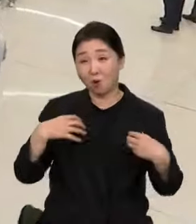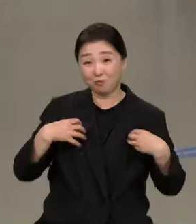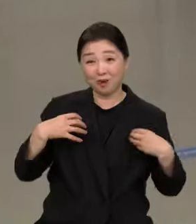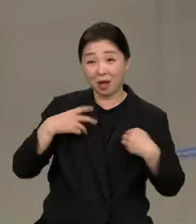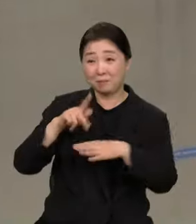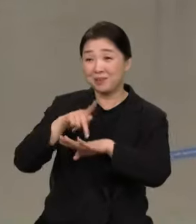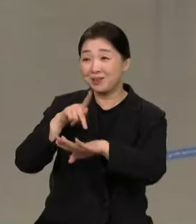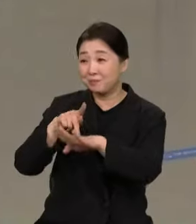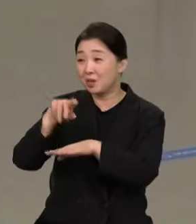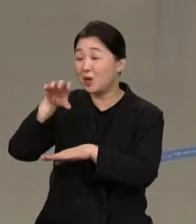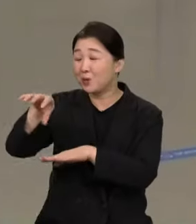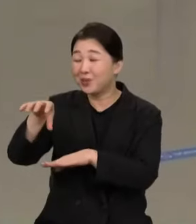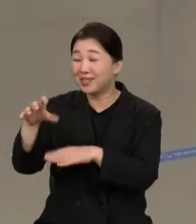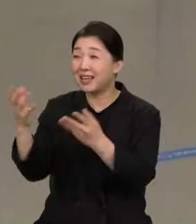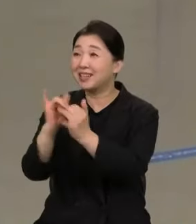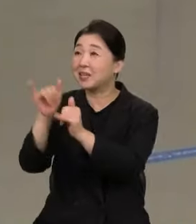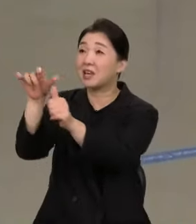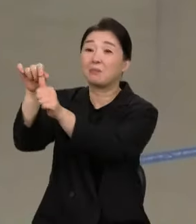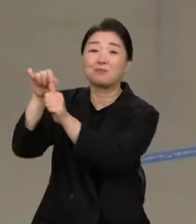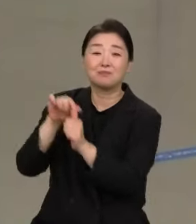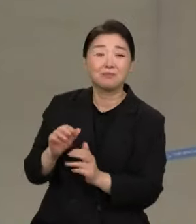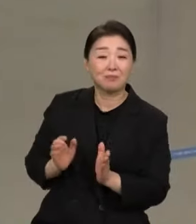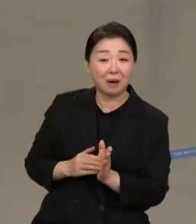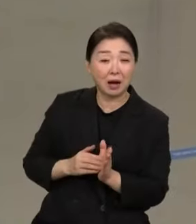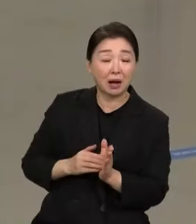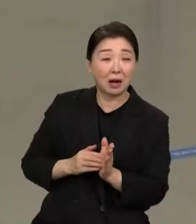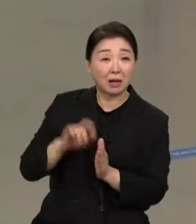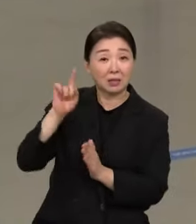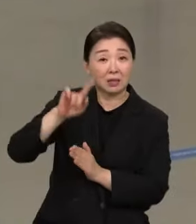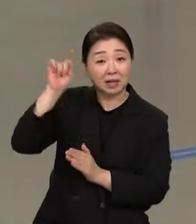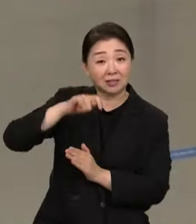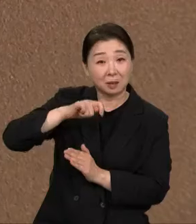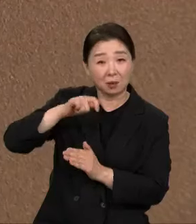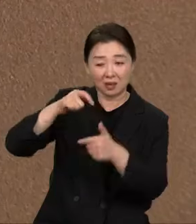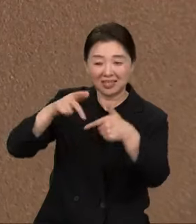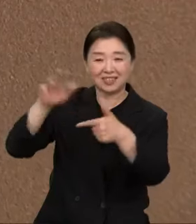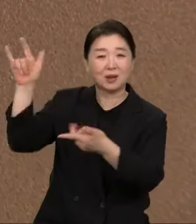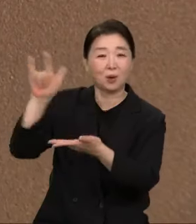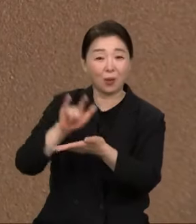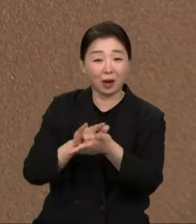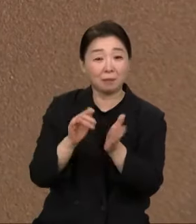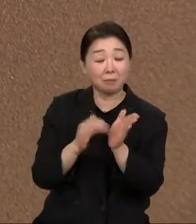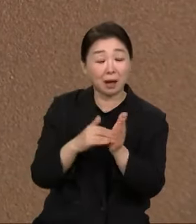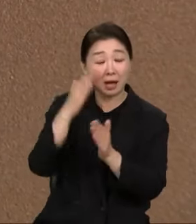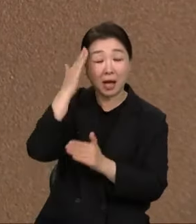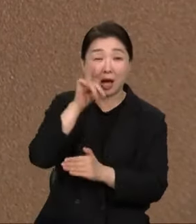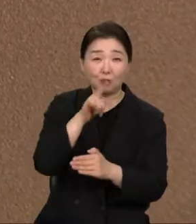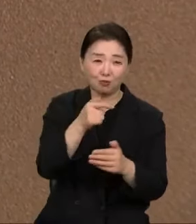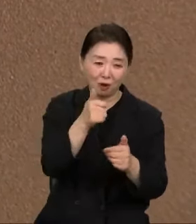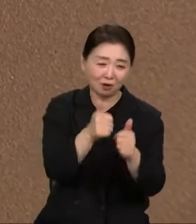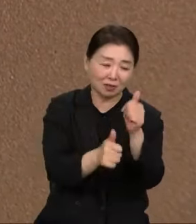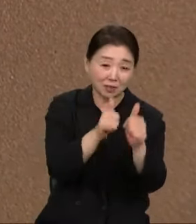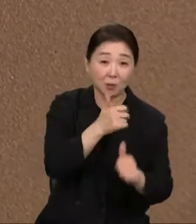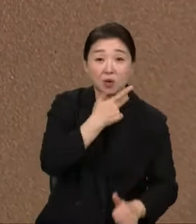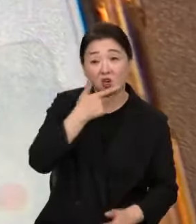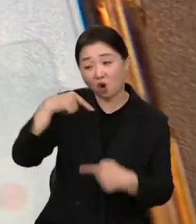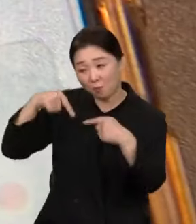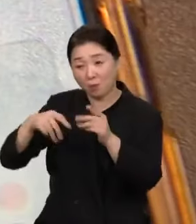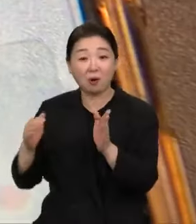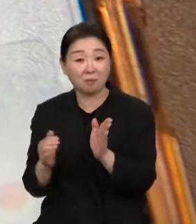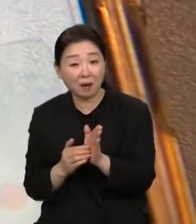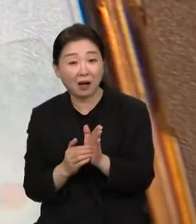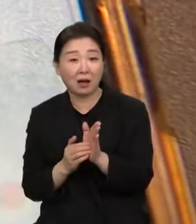필리핀 가사 관리사 100명이 내일 새벽 인천공항에 도착합니다 한국어 시험과 영어 면접을 통과했고